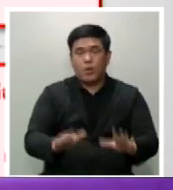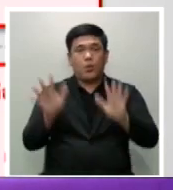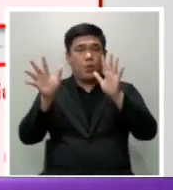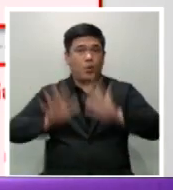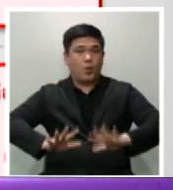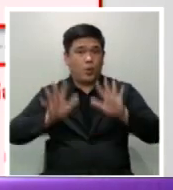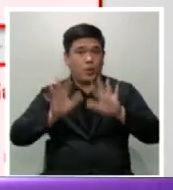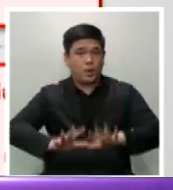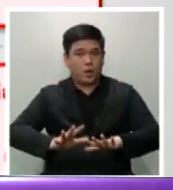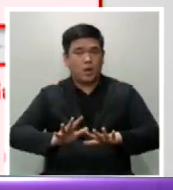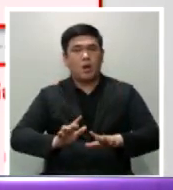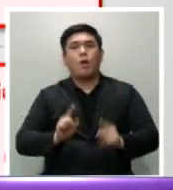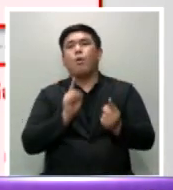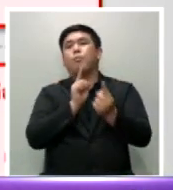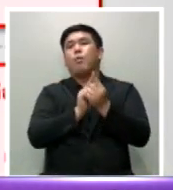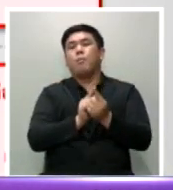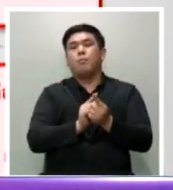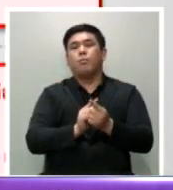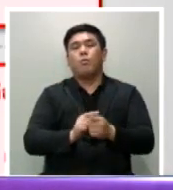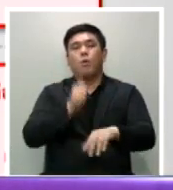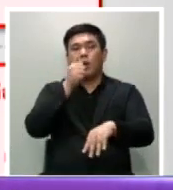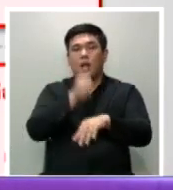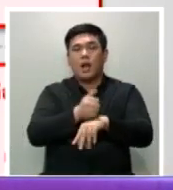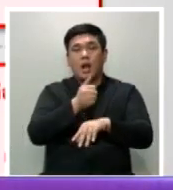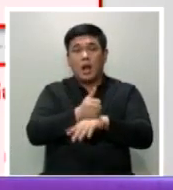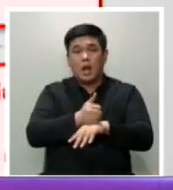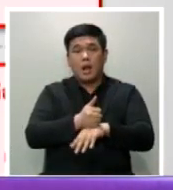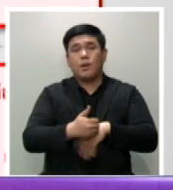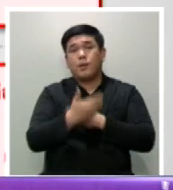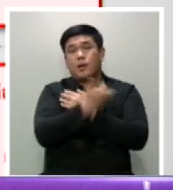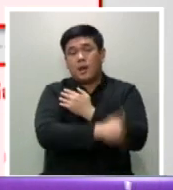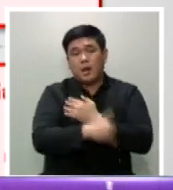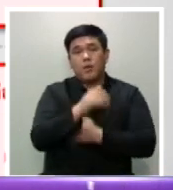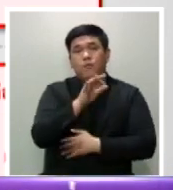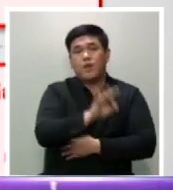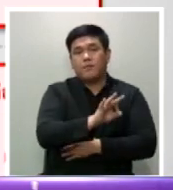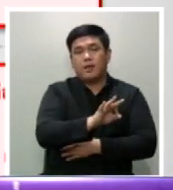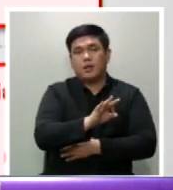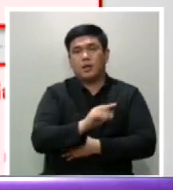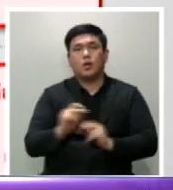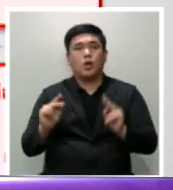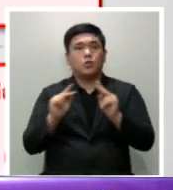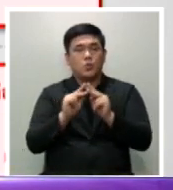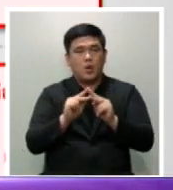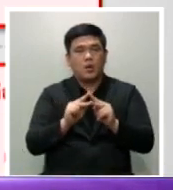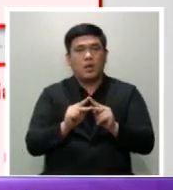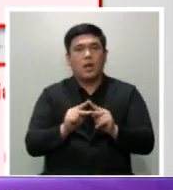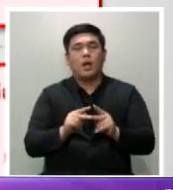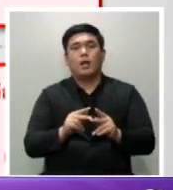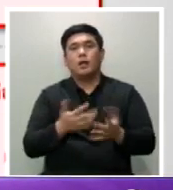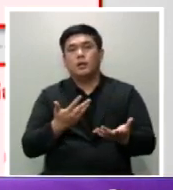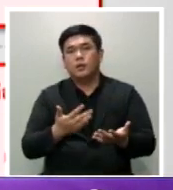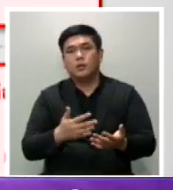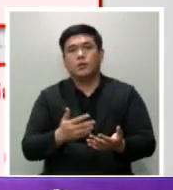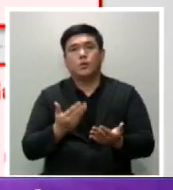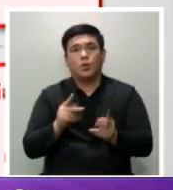ให้พบกับประธานาธิบดีฟิลิปปินส์แล้วจะต้องพบกับรัฐมนตรีกระทรวงพาณิชย์สหรัฐอเมริกาซึ่งเขา